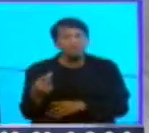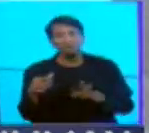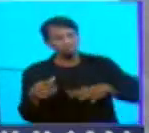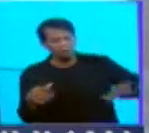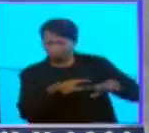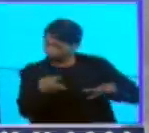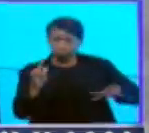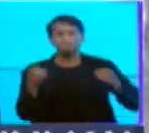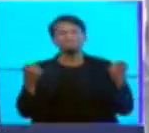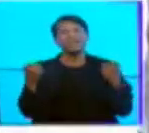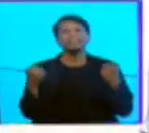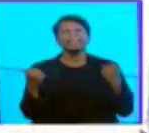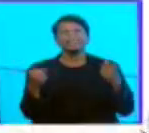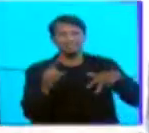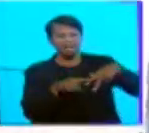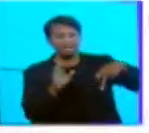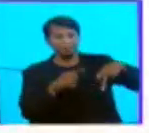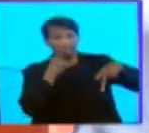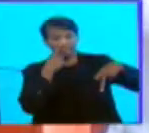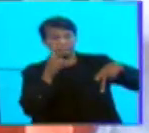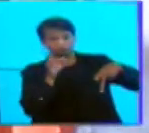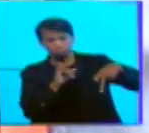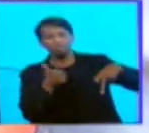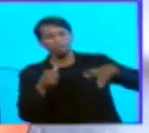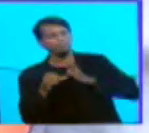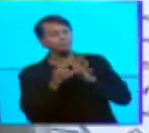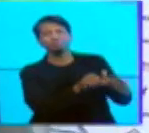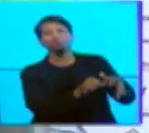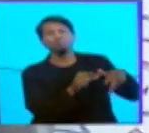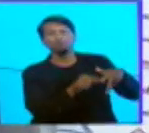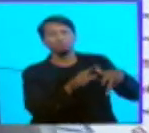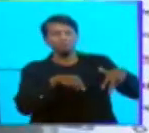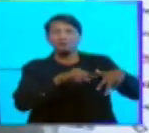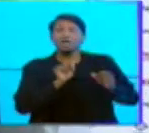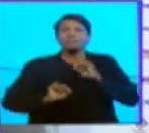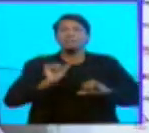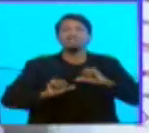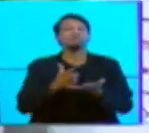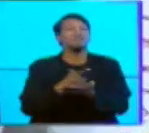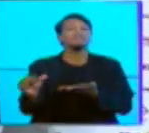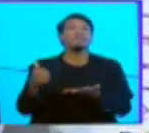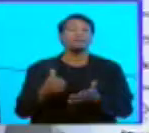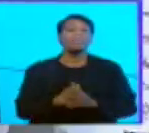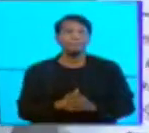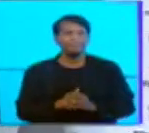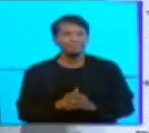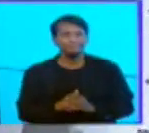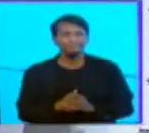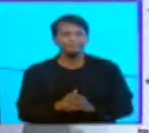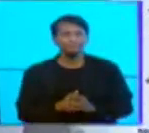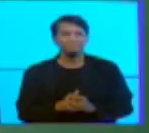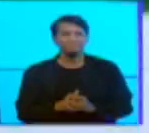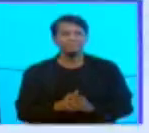palsu akan memudahkannya untuk terus beraktivitas dan mencari nafkah. Dari Jakarta, Rian Rahman, Rama Romadona,